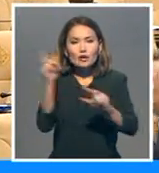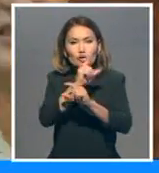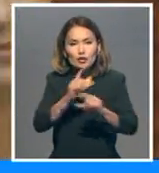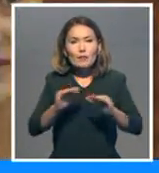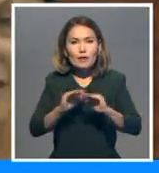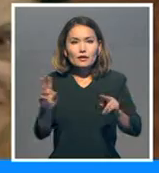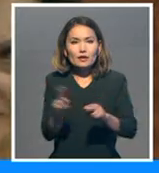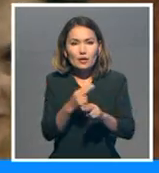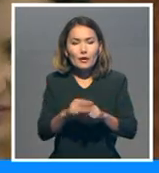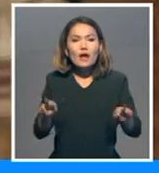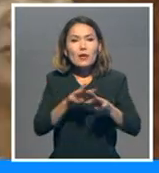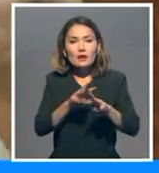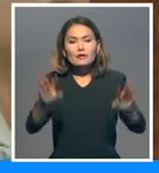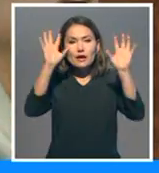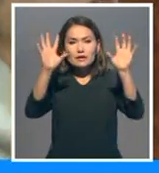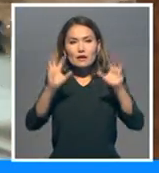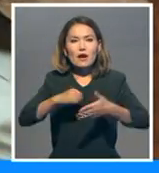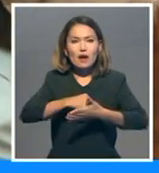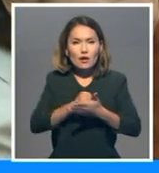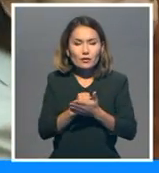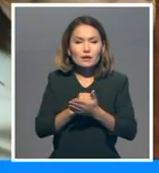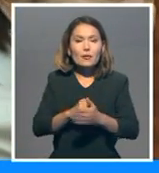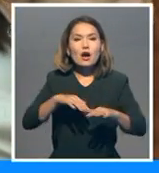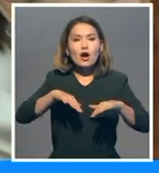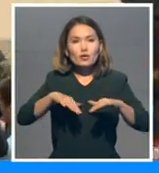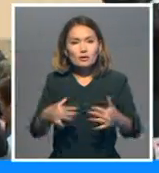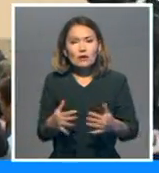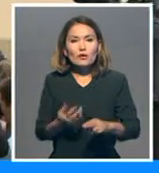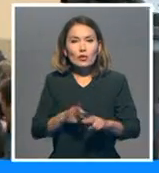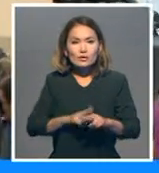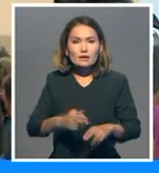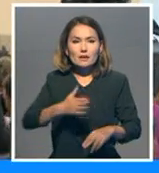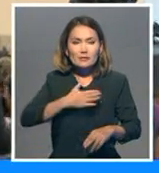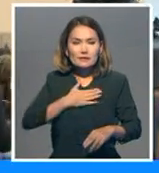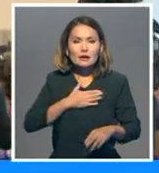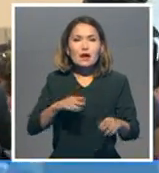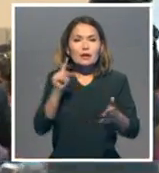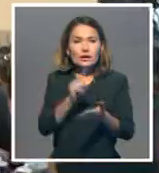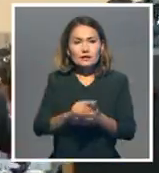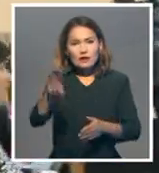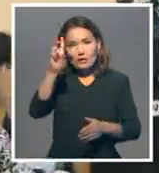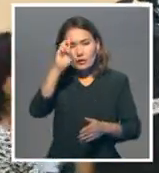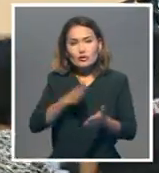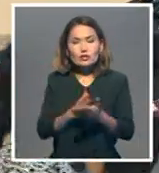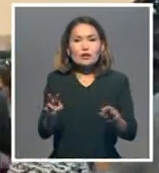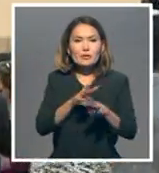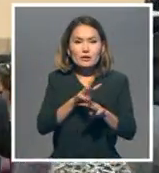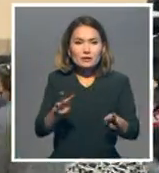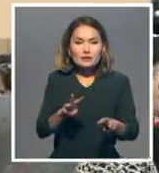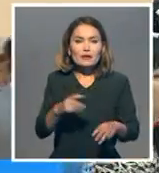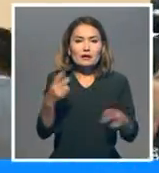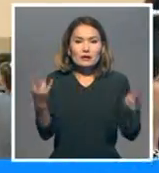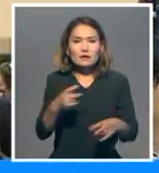заң қабылдап қалжырайды. Ал күрделі ой еңбегі әбден шаршады. Адам ретінен демалыс ешқашан да көп болмайды